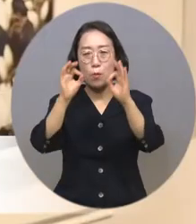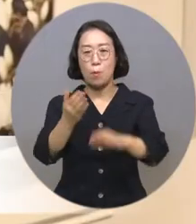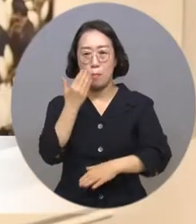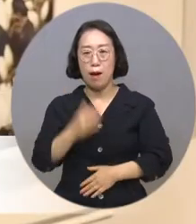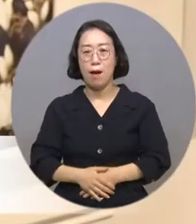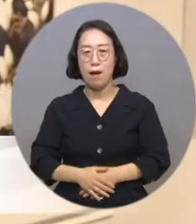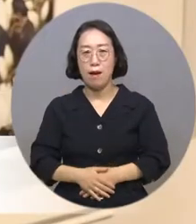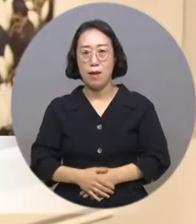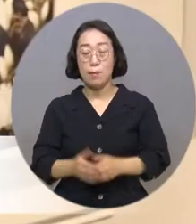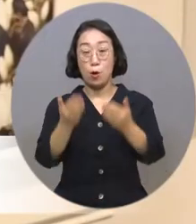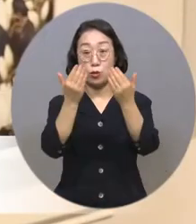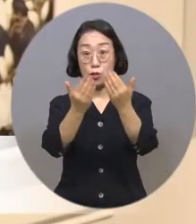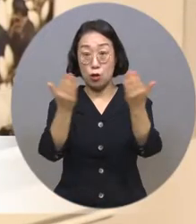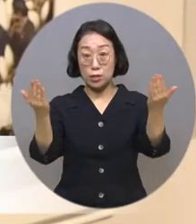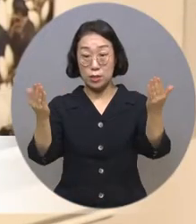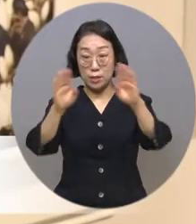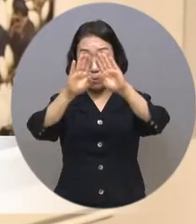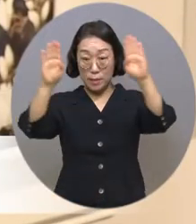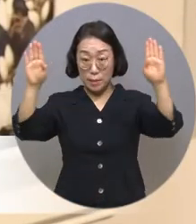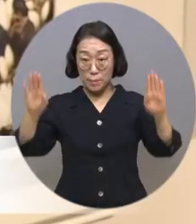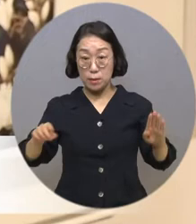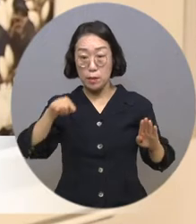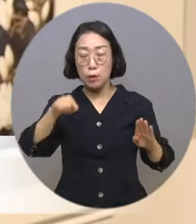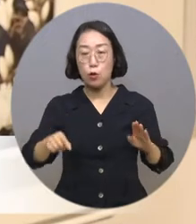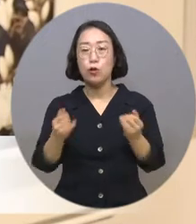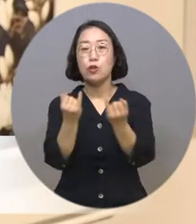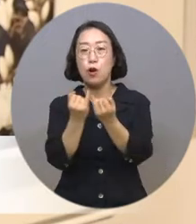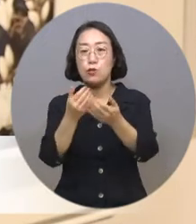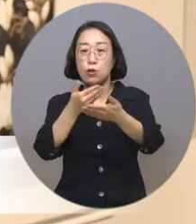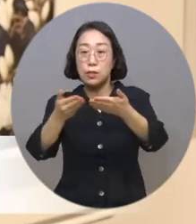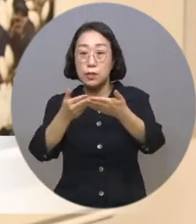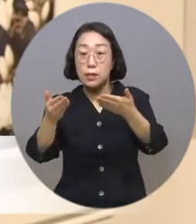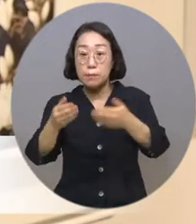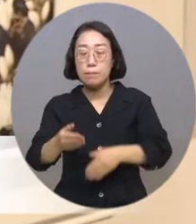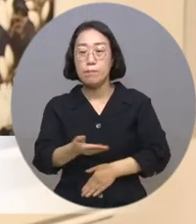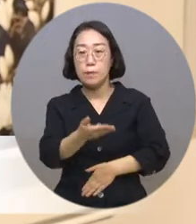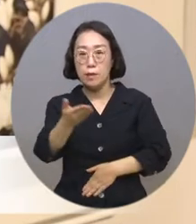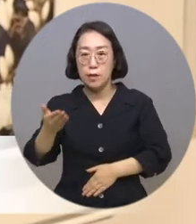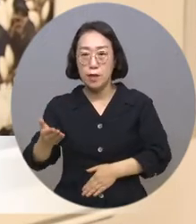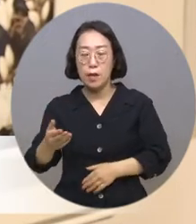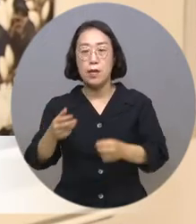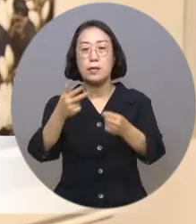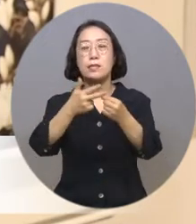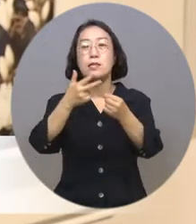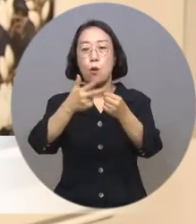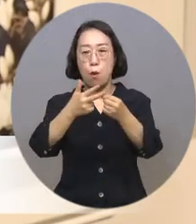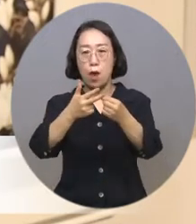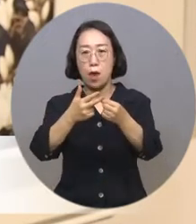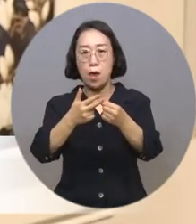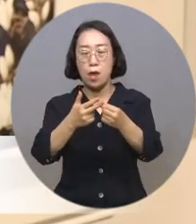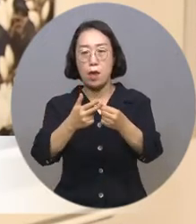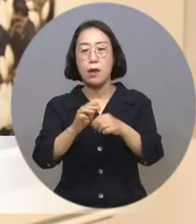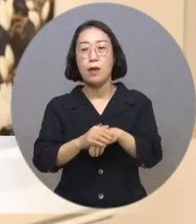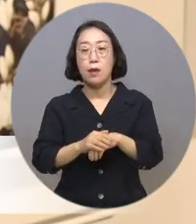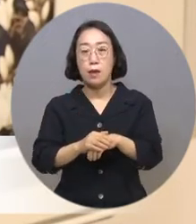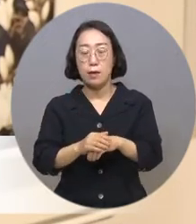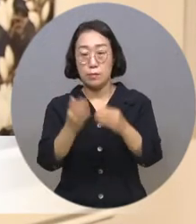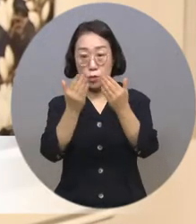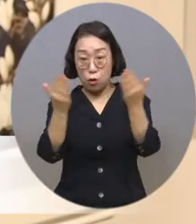이번 전시회는 여수 여성 미술 작가의 제7회 정기전을 개최하는